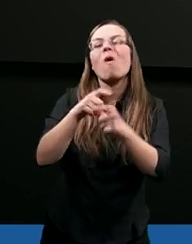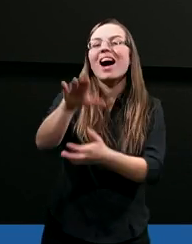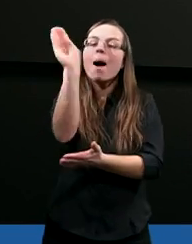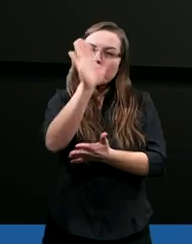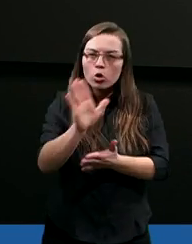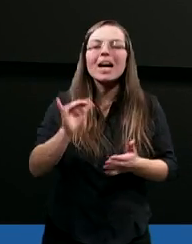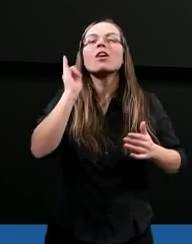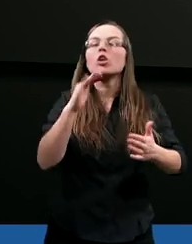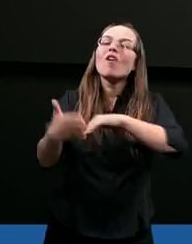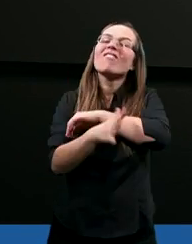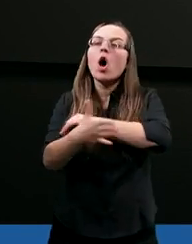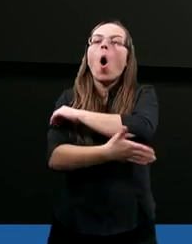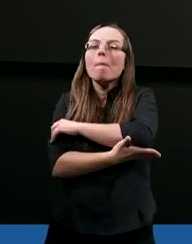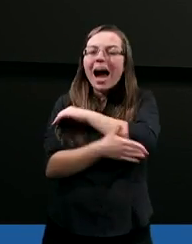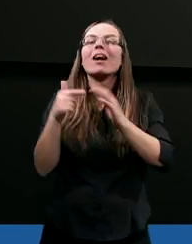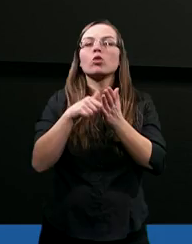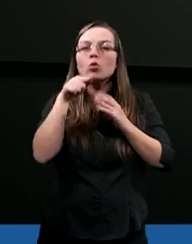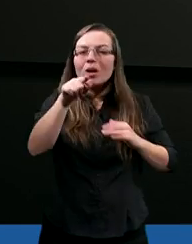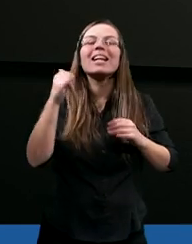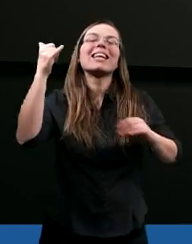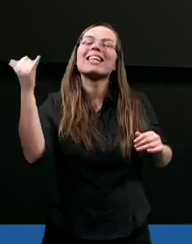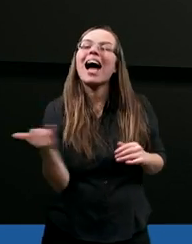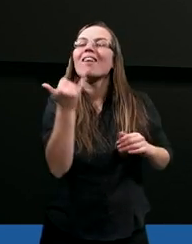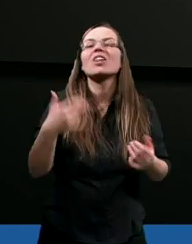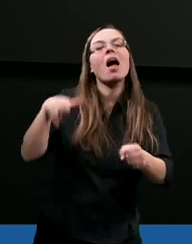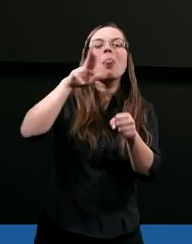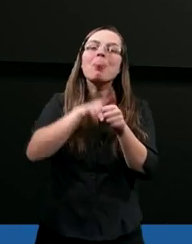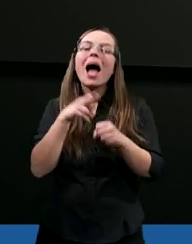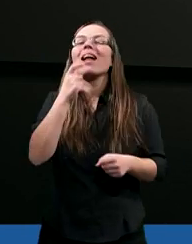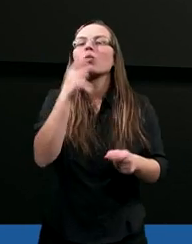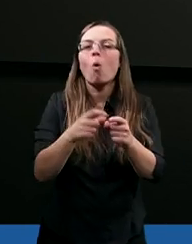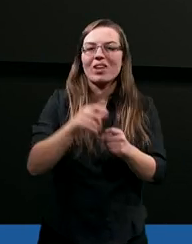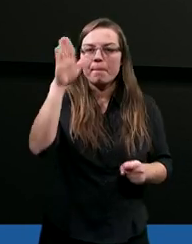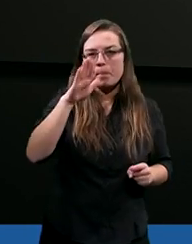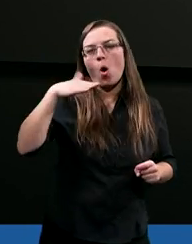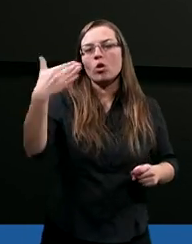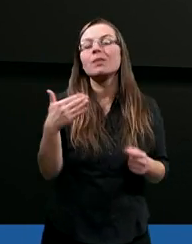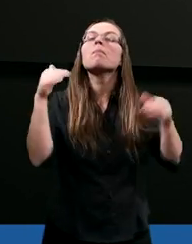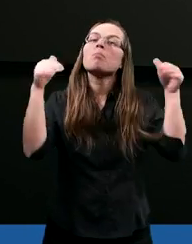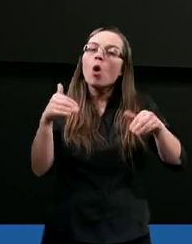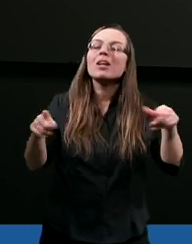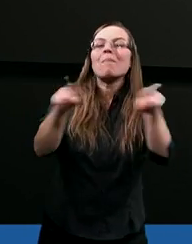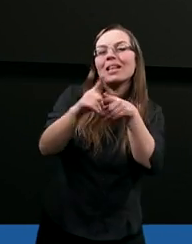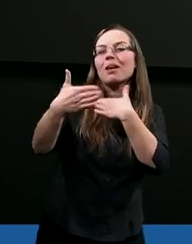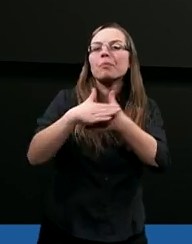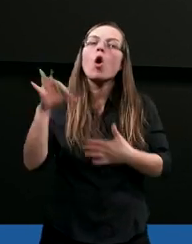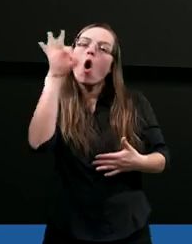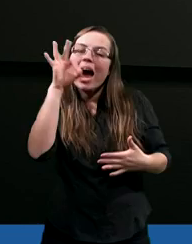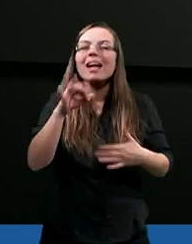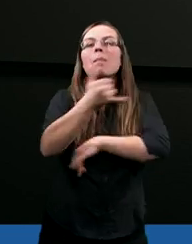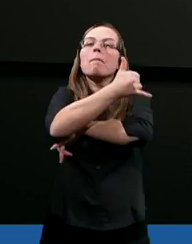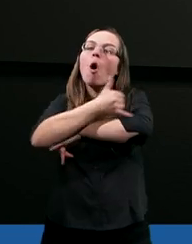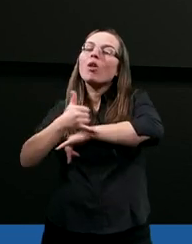oparcie się zawsze na Słowie Bożym. Możemy też przy okazji jeszcze i